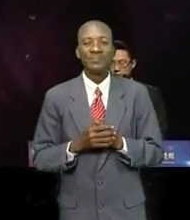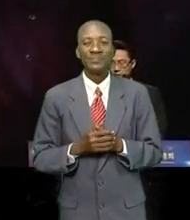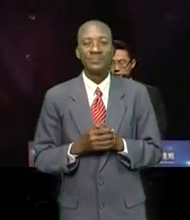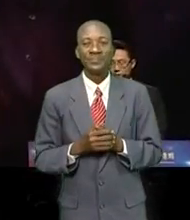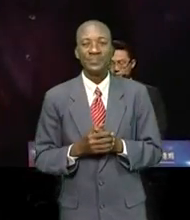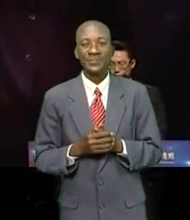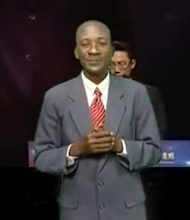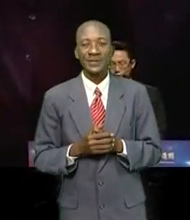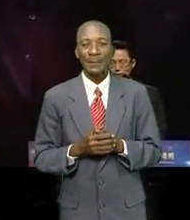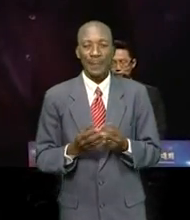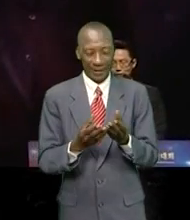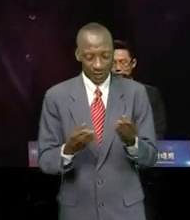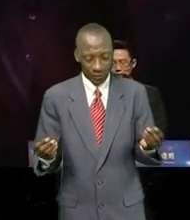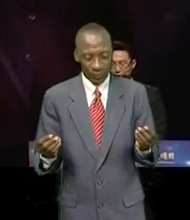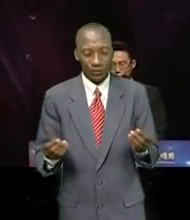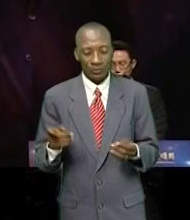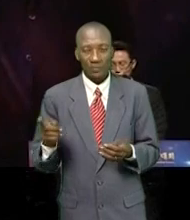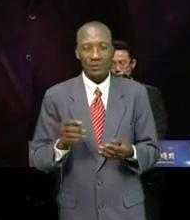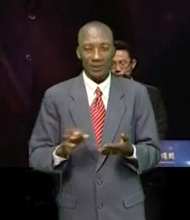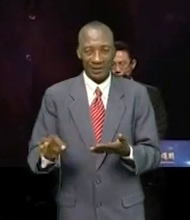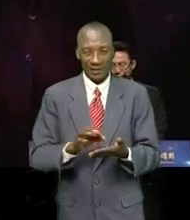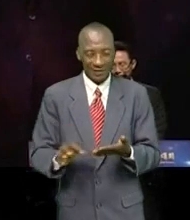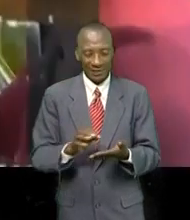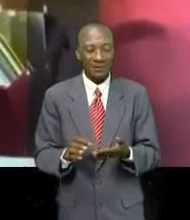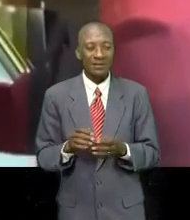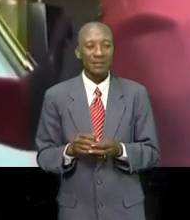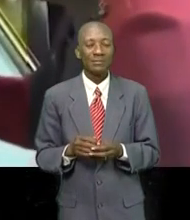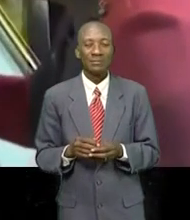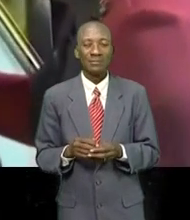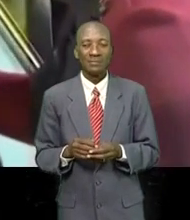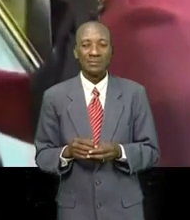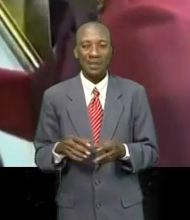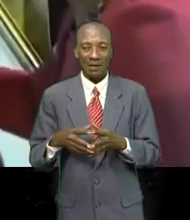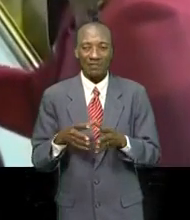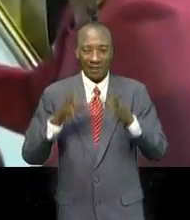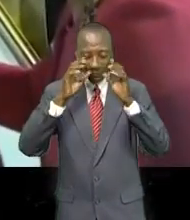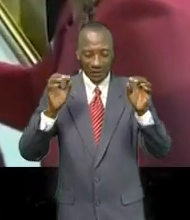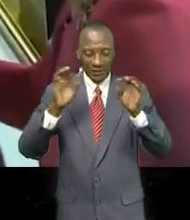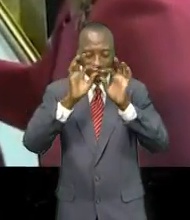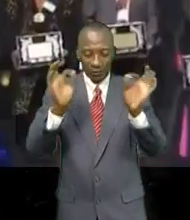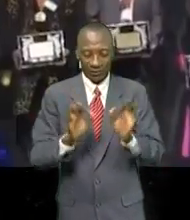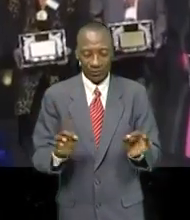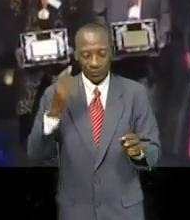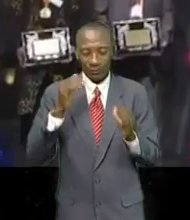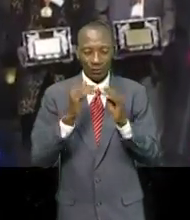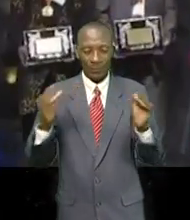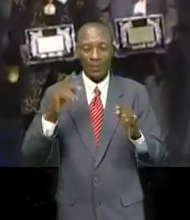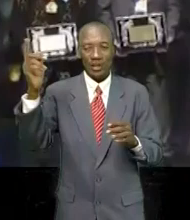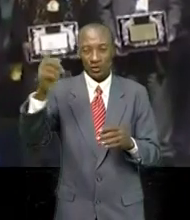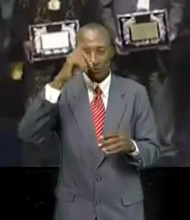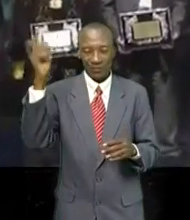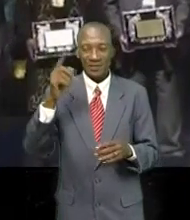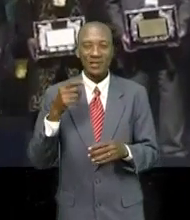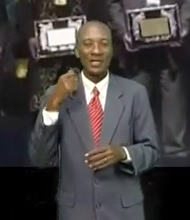était signée au cours de ce rallye pour la paix par la présidente de la Fédération pour la paix universelle, Dr. Ak Jack